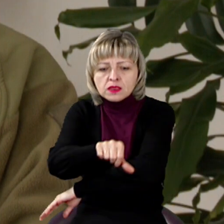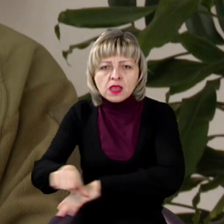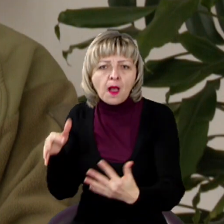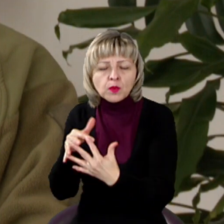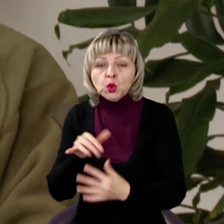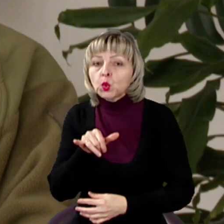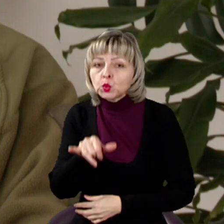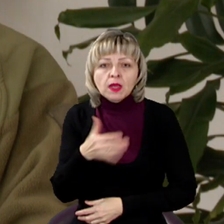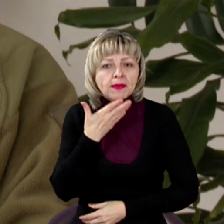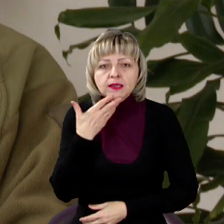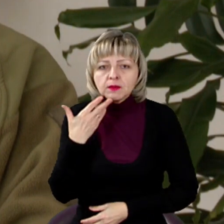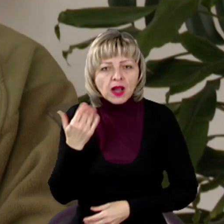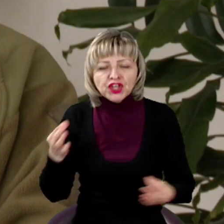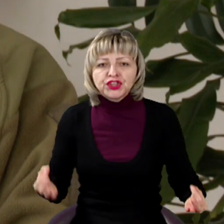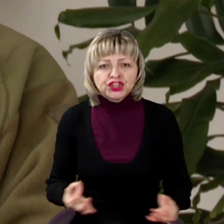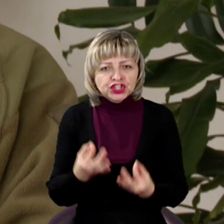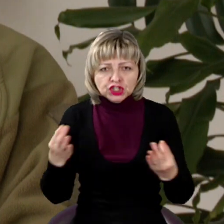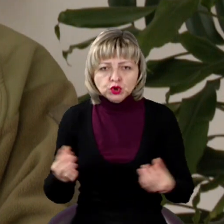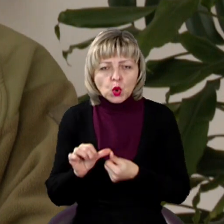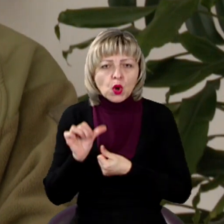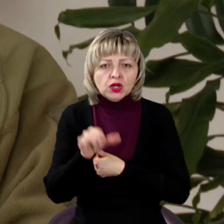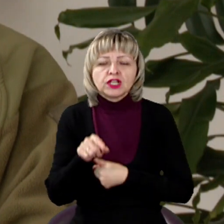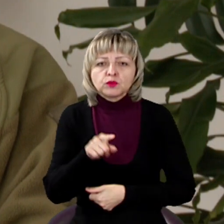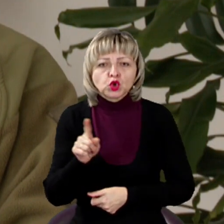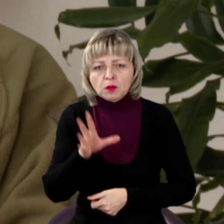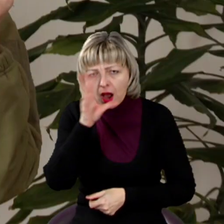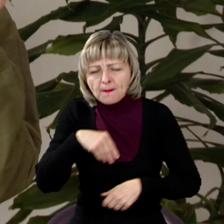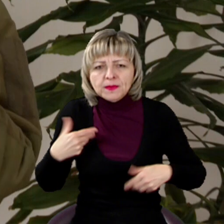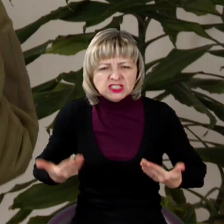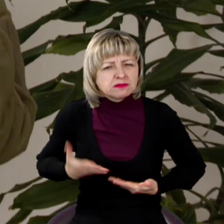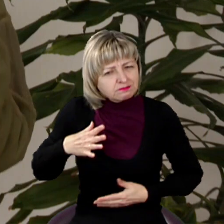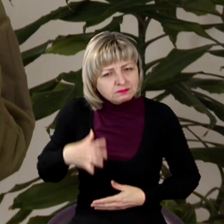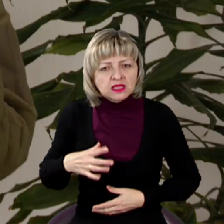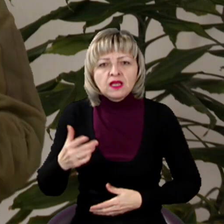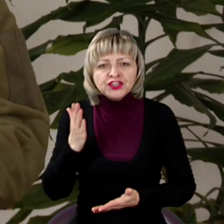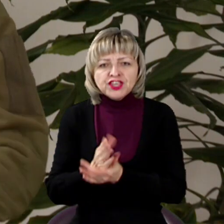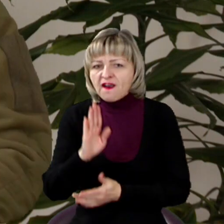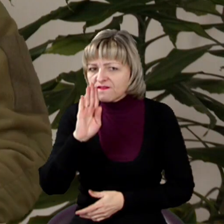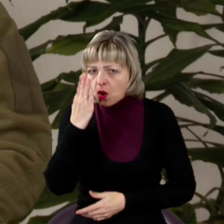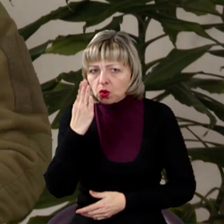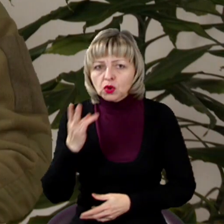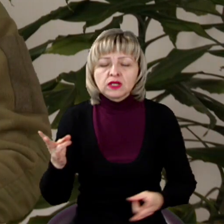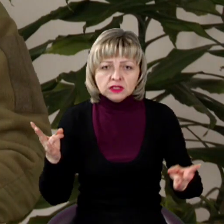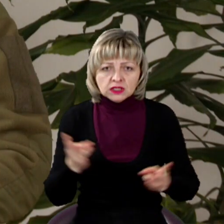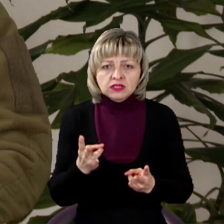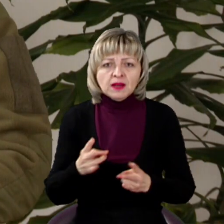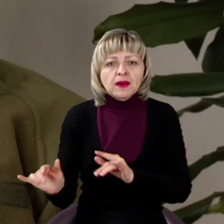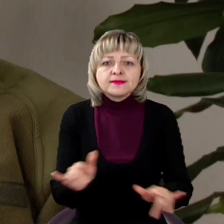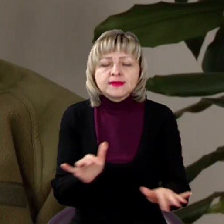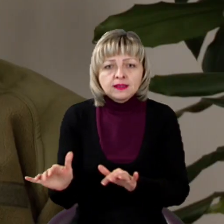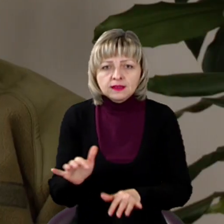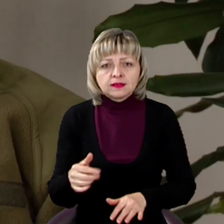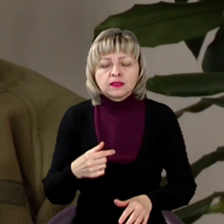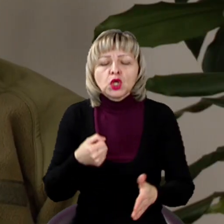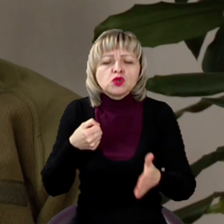тебе немає нічого, крім того, щоб вижити просто. І я ворог, і треба діяти. Я